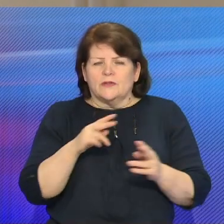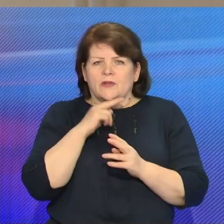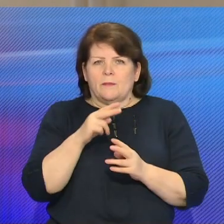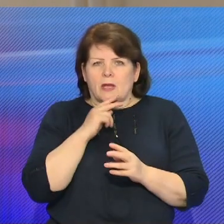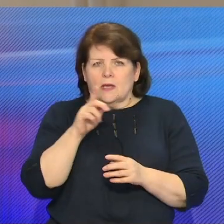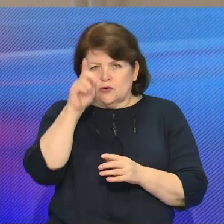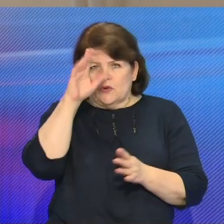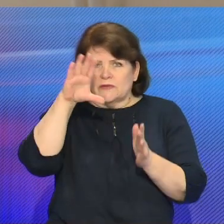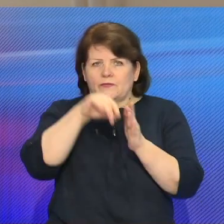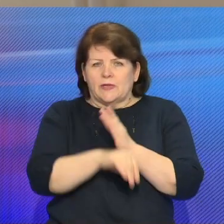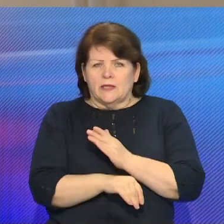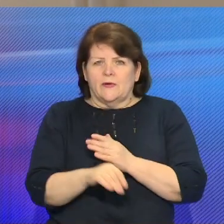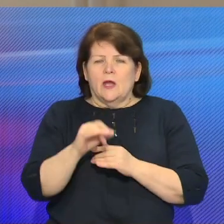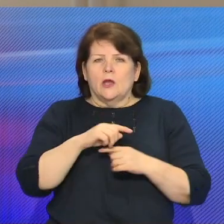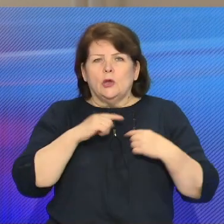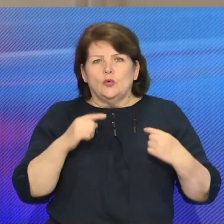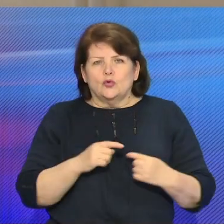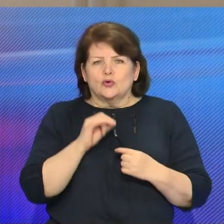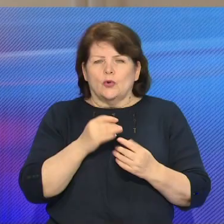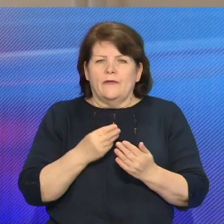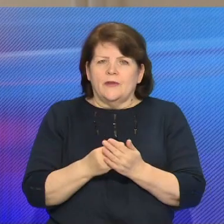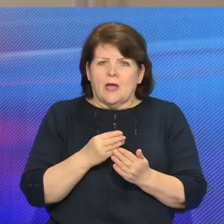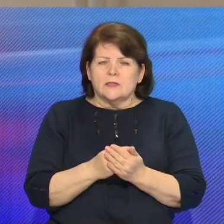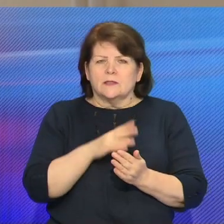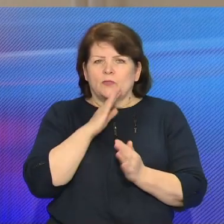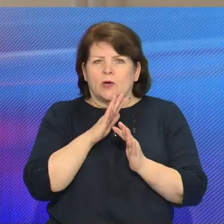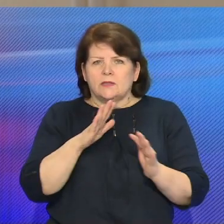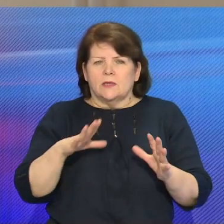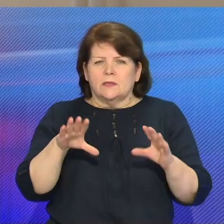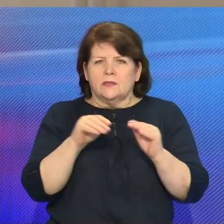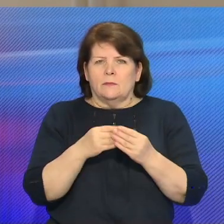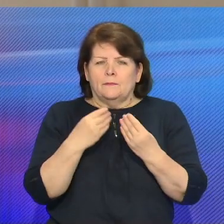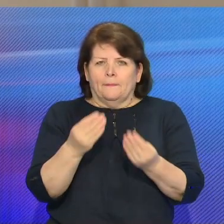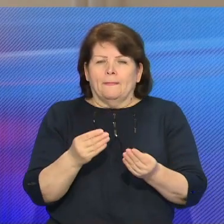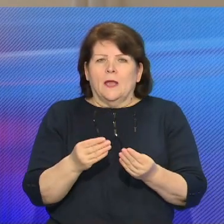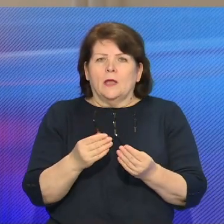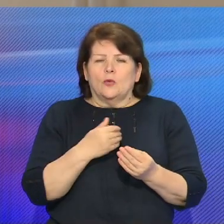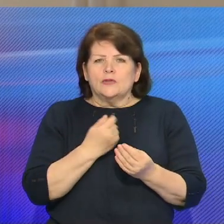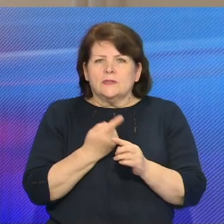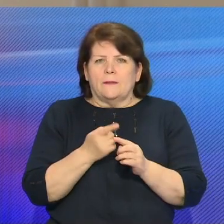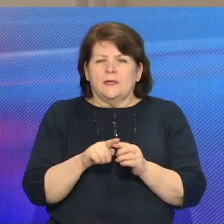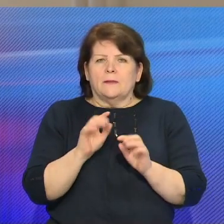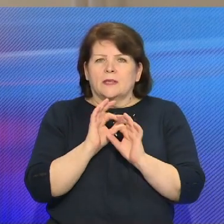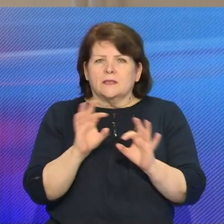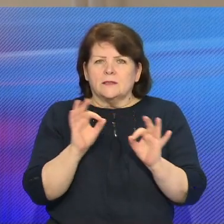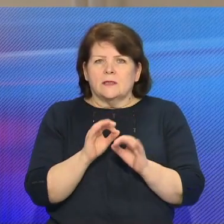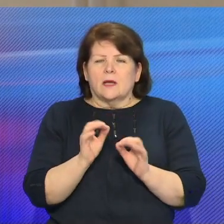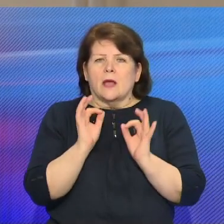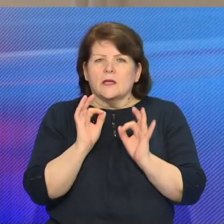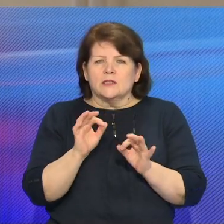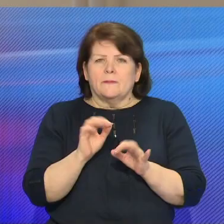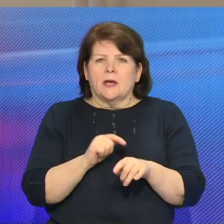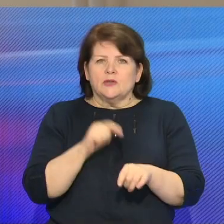государство вкладывает и душу, и финансы в многодетную семью. И хочется, конечно, им об этом рассказать. Конечно, мы коснемся и